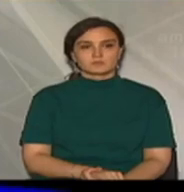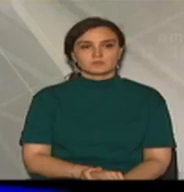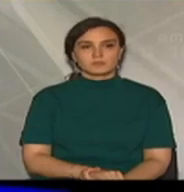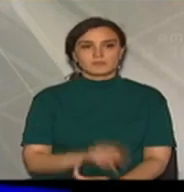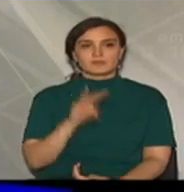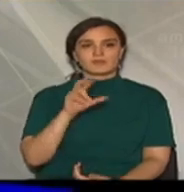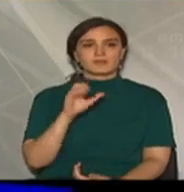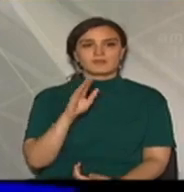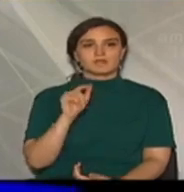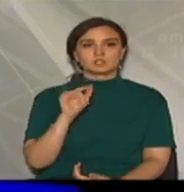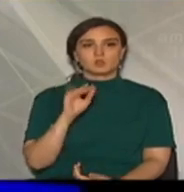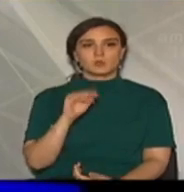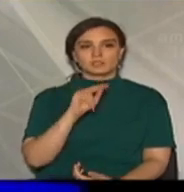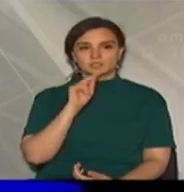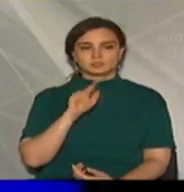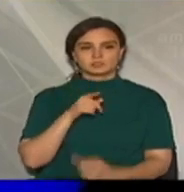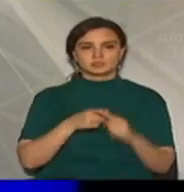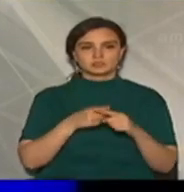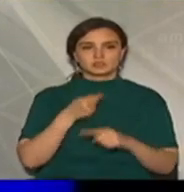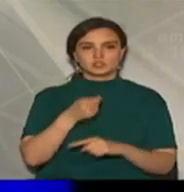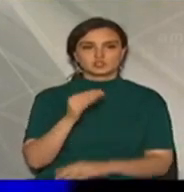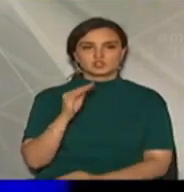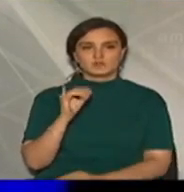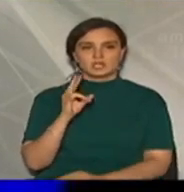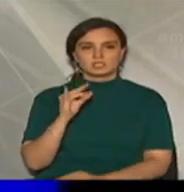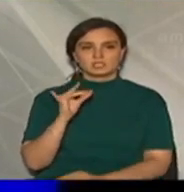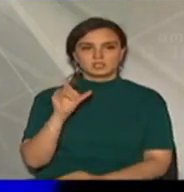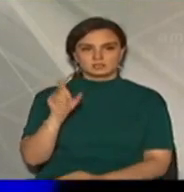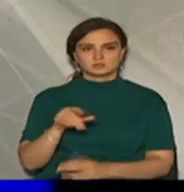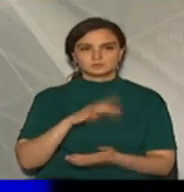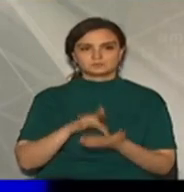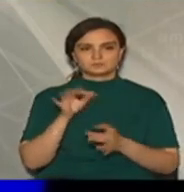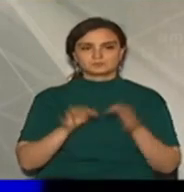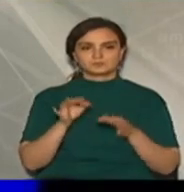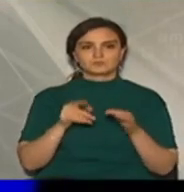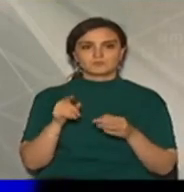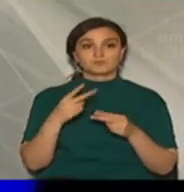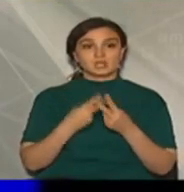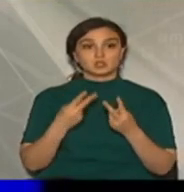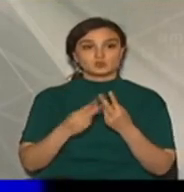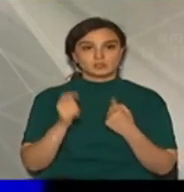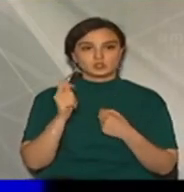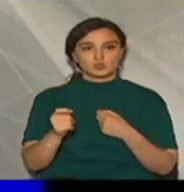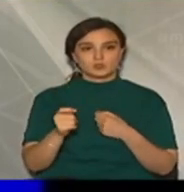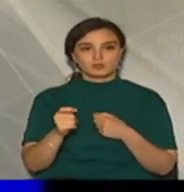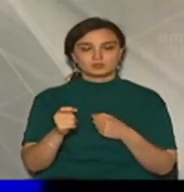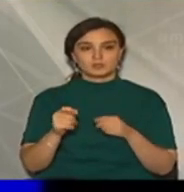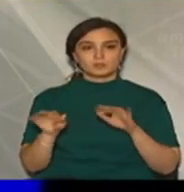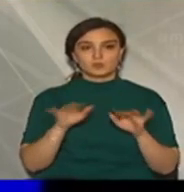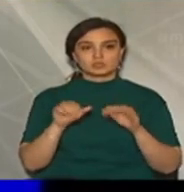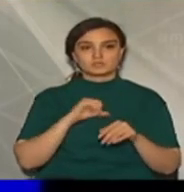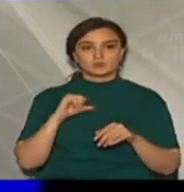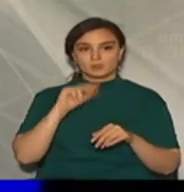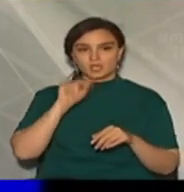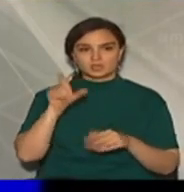ლევან თოფაძის დაჭრაში ბრალდებულ ბესარიონ ჟვანიას საქალაქო სასამართლომ აღკვეთ ღონისძიებად პატიმრობა შეეფარდა. პროცესს თავად